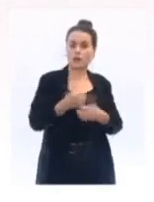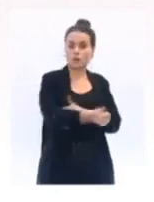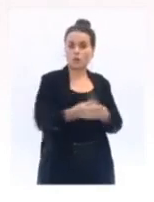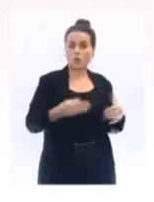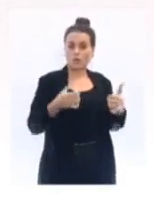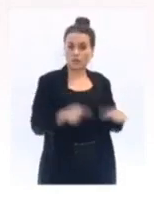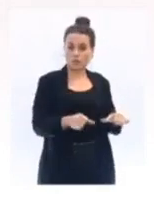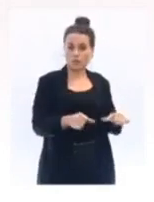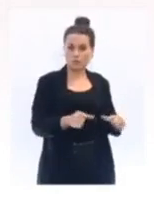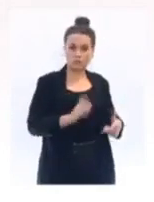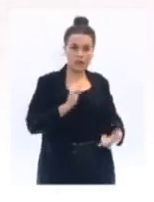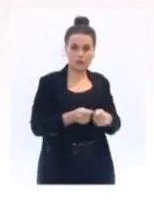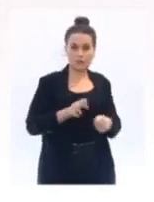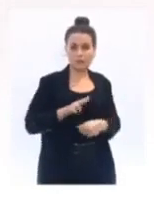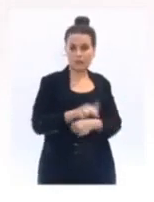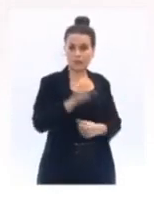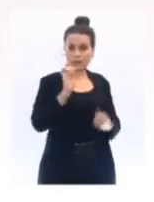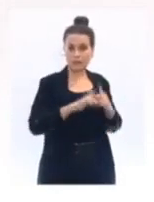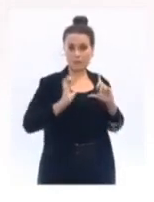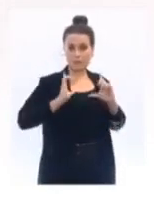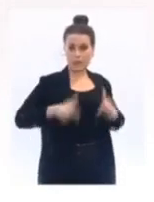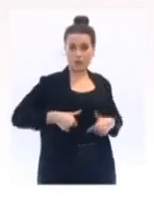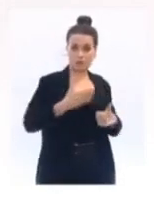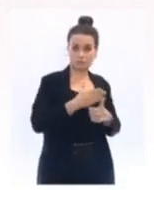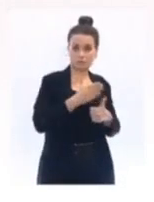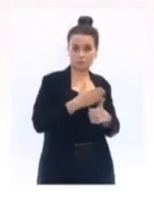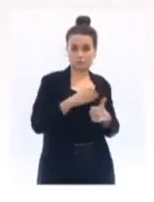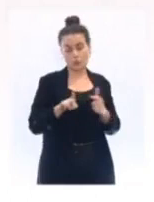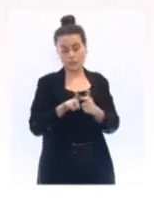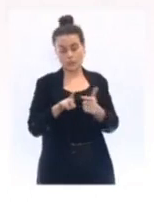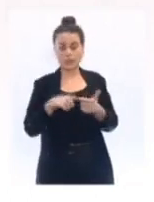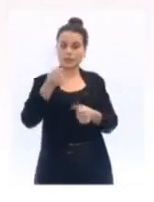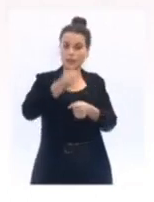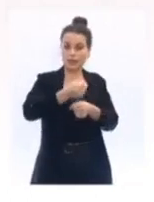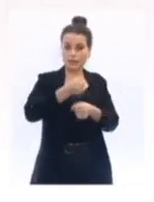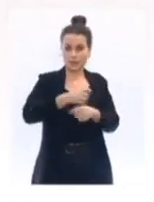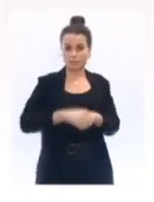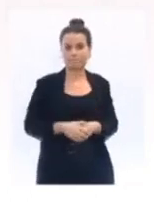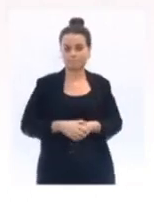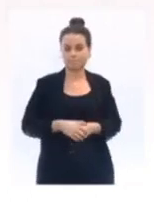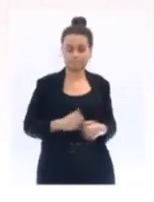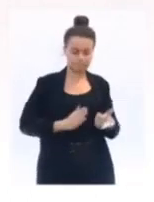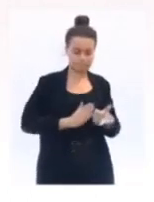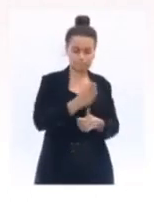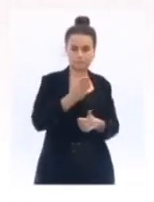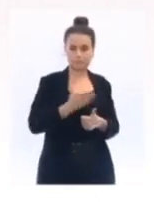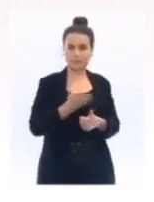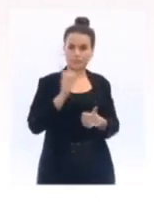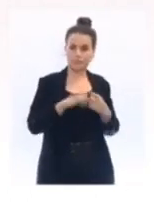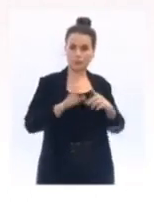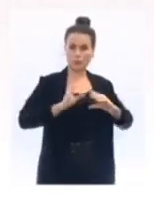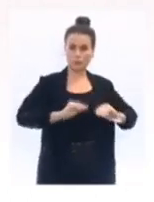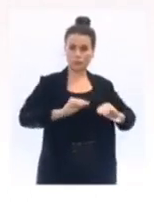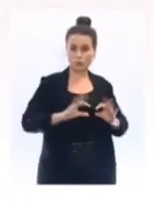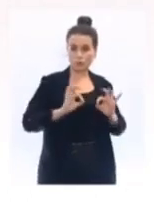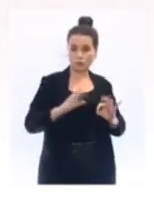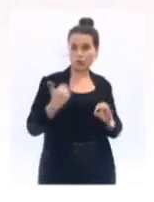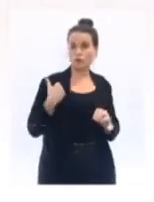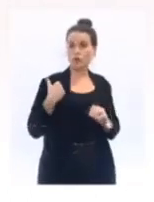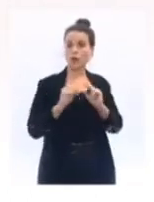En ce qui concerne l'enseignement, je l'ai dit, les crèches, les écoles, les collèges et les lycées resteront